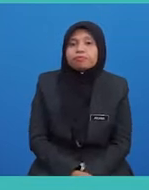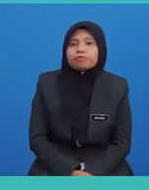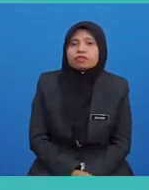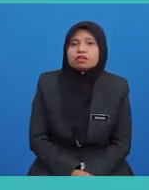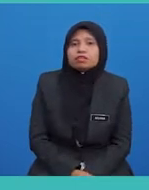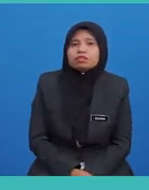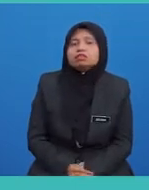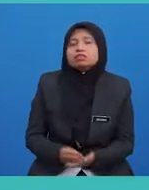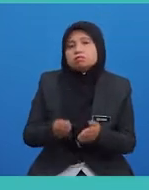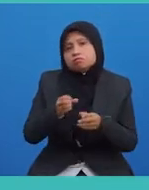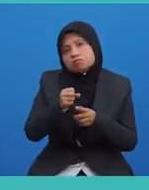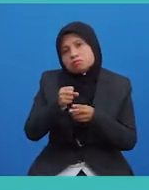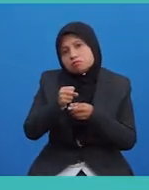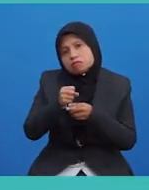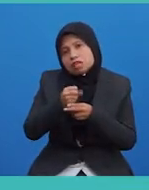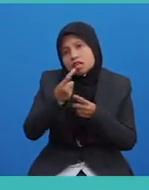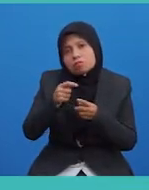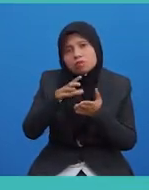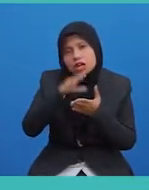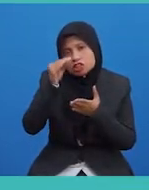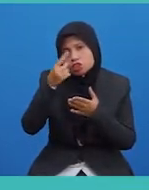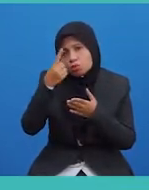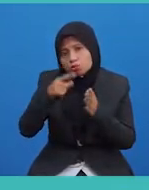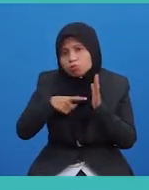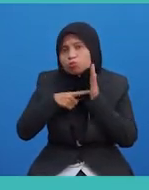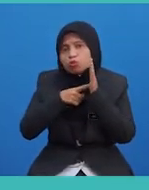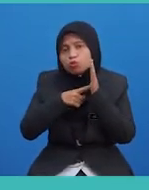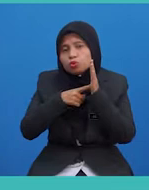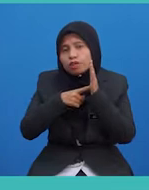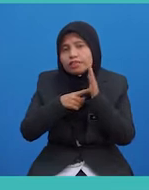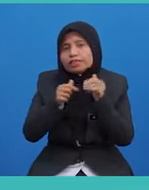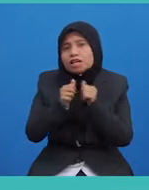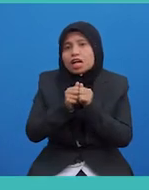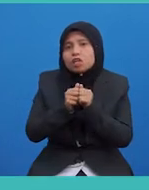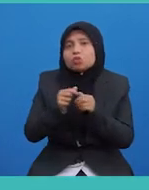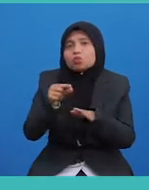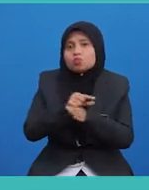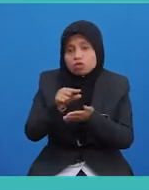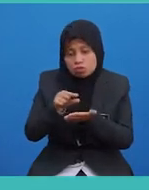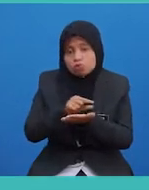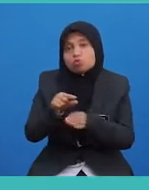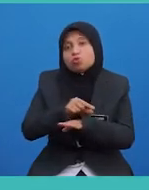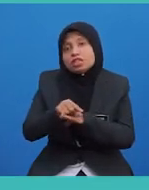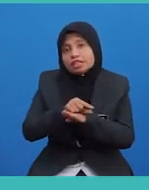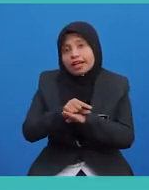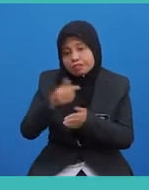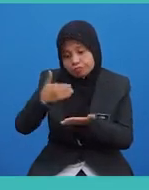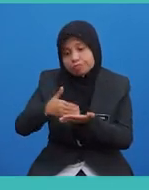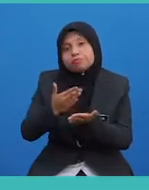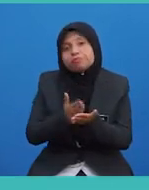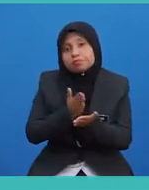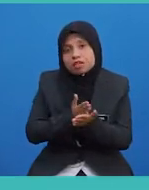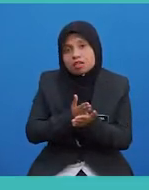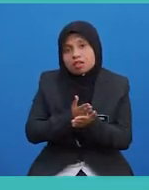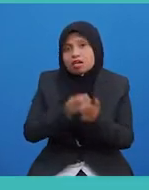Semasa di semester 2, kamu telah belajar cara-cara memaparkan data dengan menggunakan carta pie. Masihkah kamu